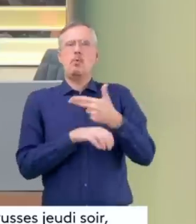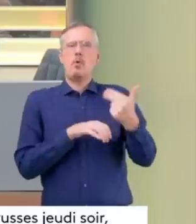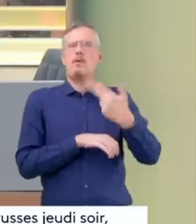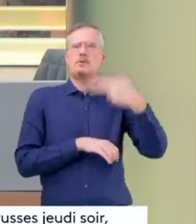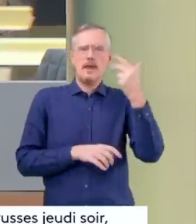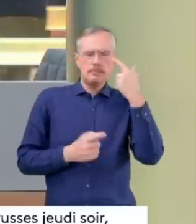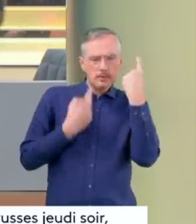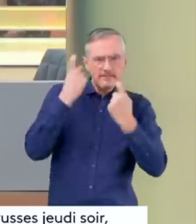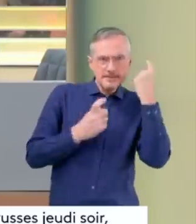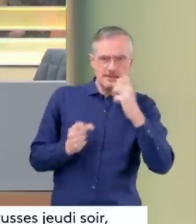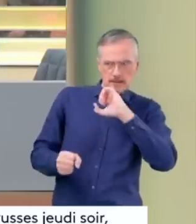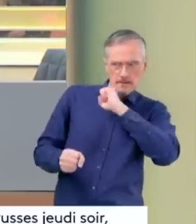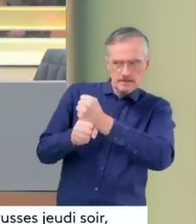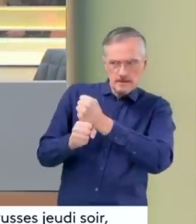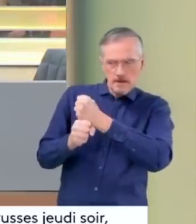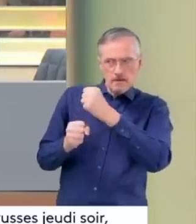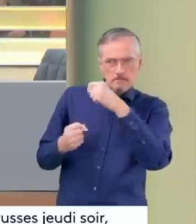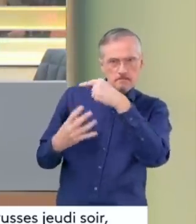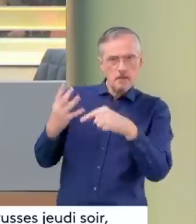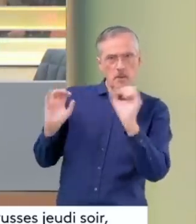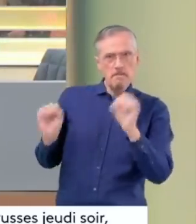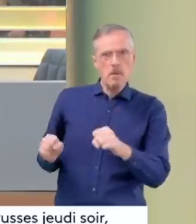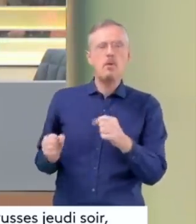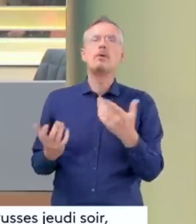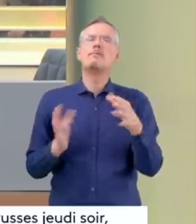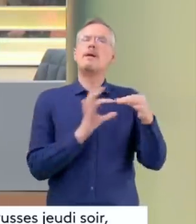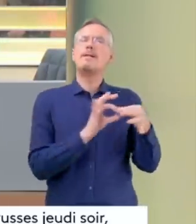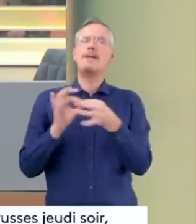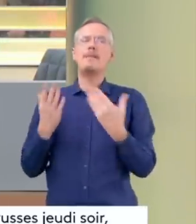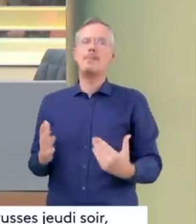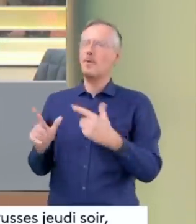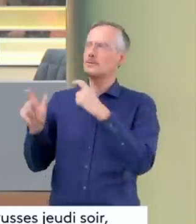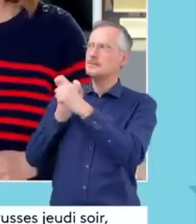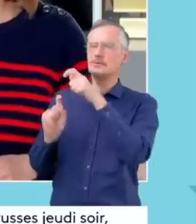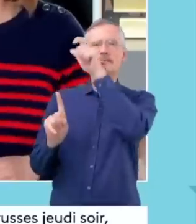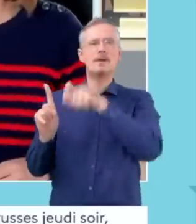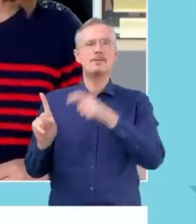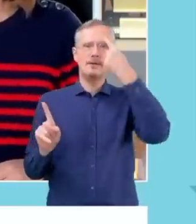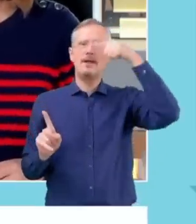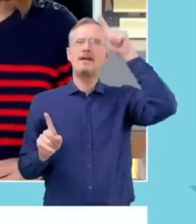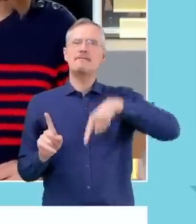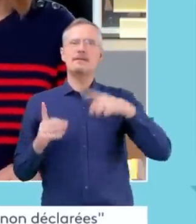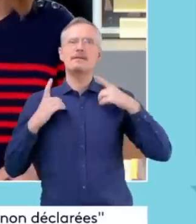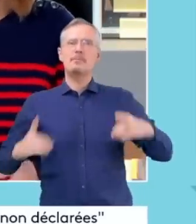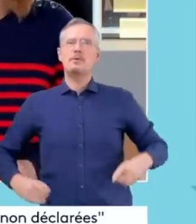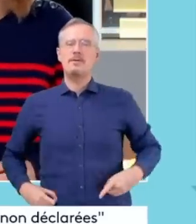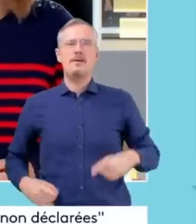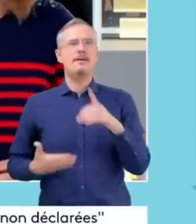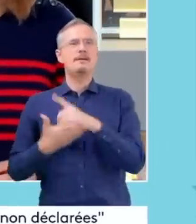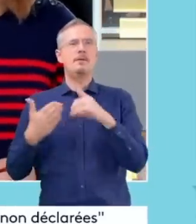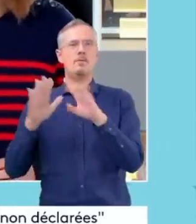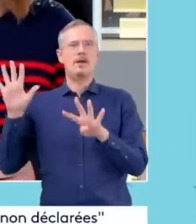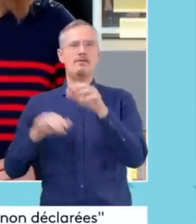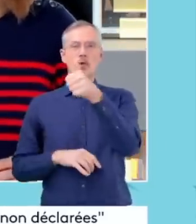Et avec nous en direct de l'Assemblée nationale, le député La France Insoumise de l'Essonne, Antoine Léaumont. Bonjour Antoine Léaumont, merci d'être avec